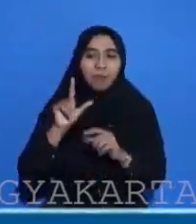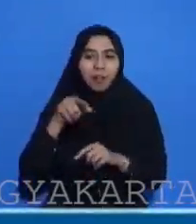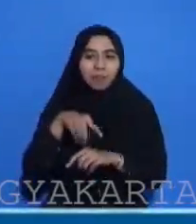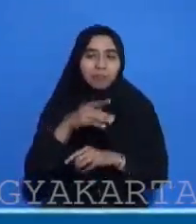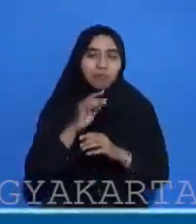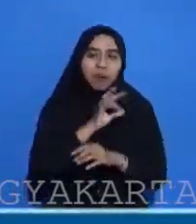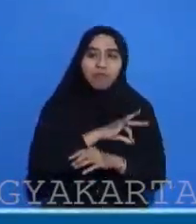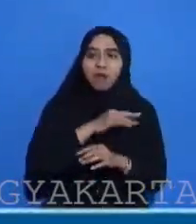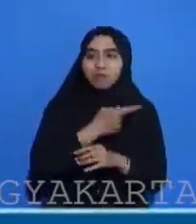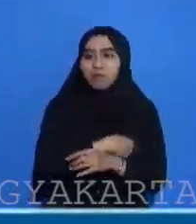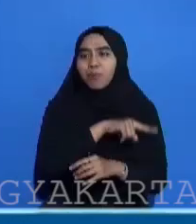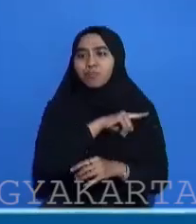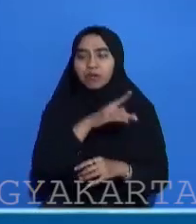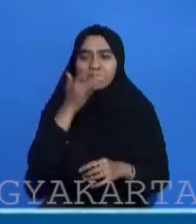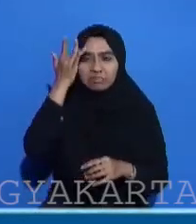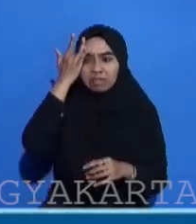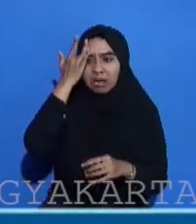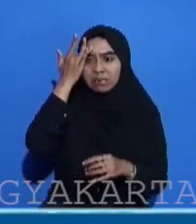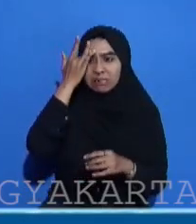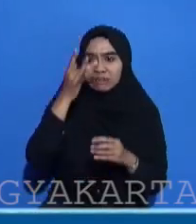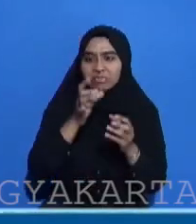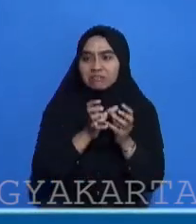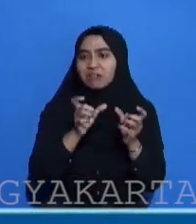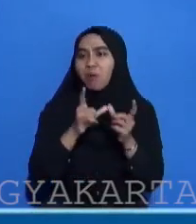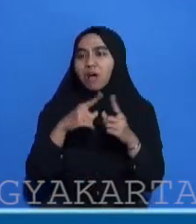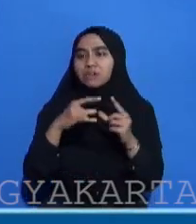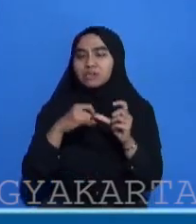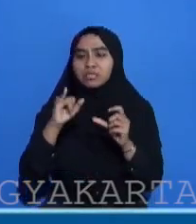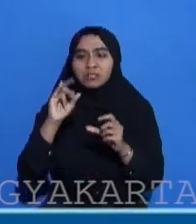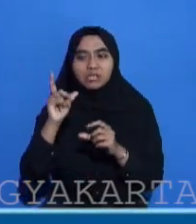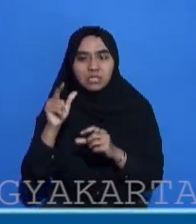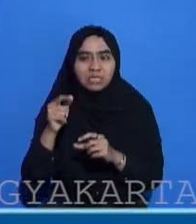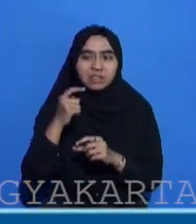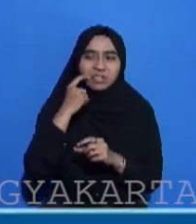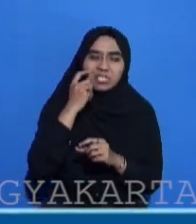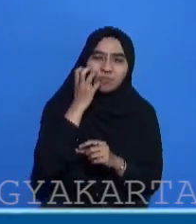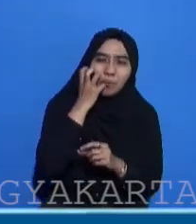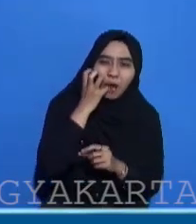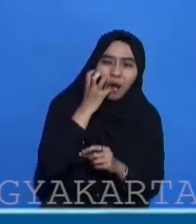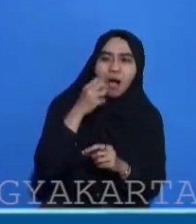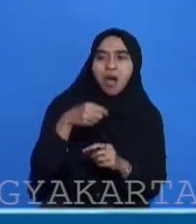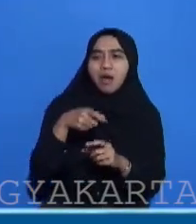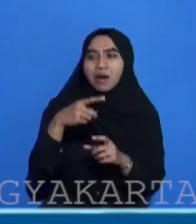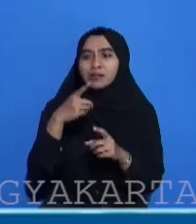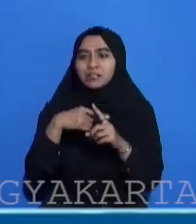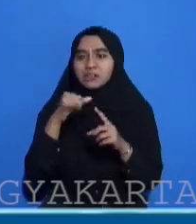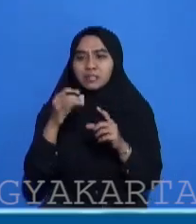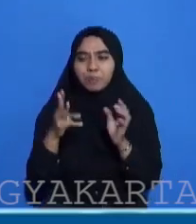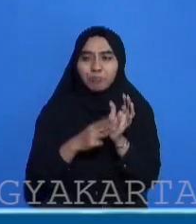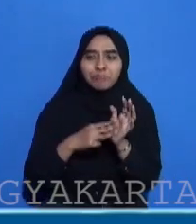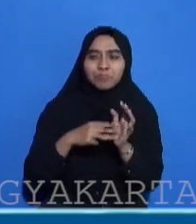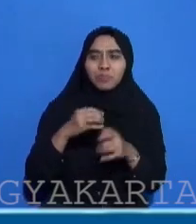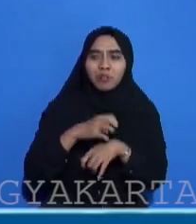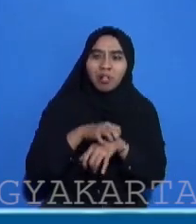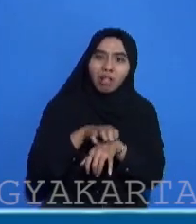mliginipun kangge ngusadani sesakit sendi, wasir, gusi ingkang abuh, ngusadani eksim utawi sakit gateling